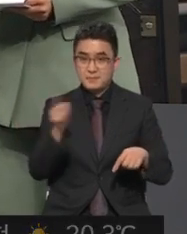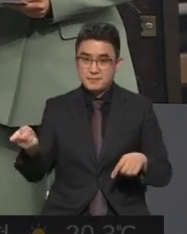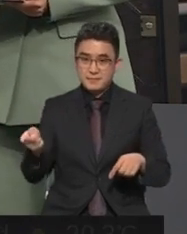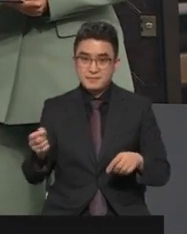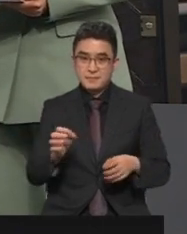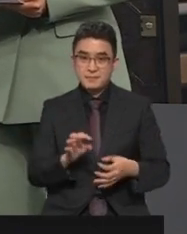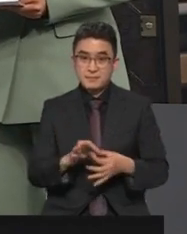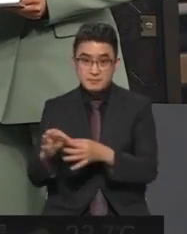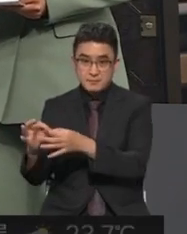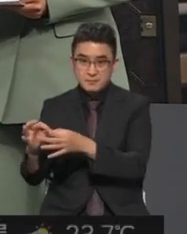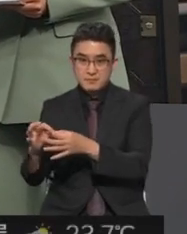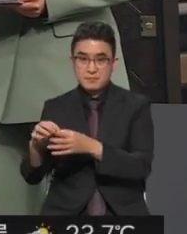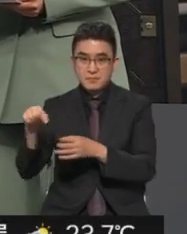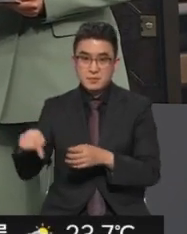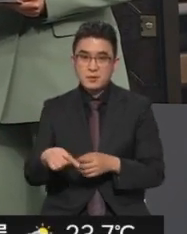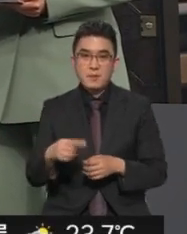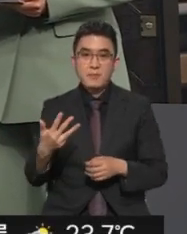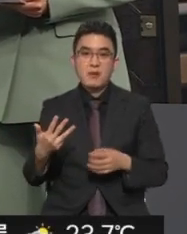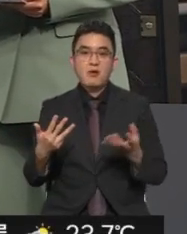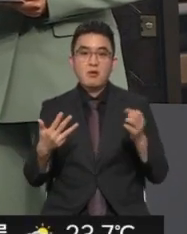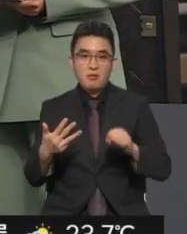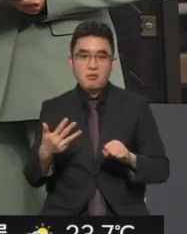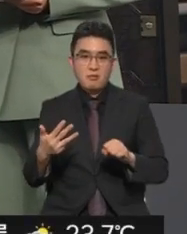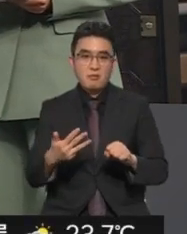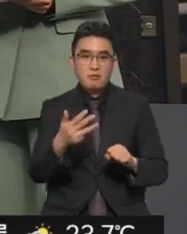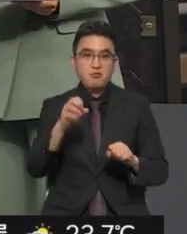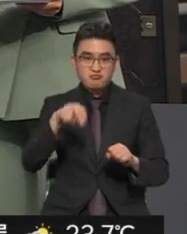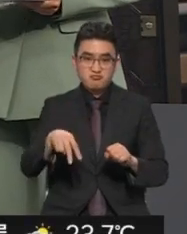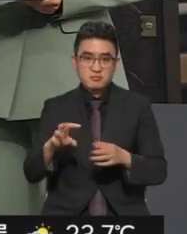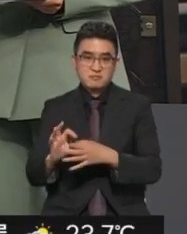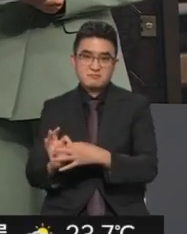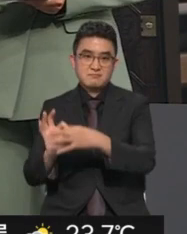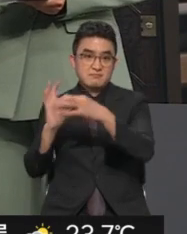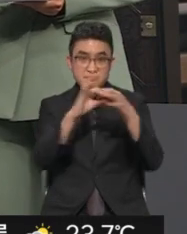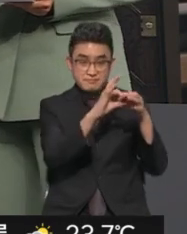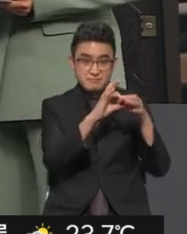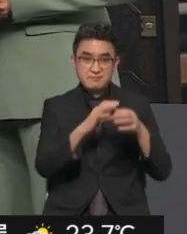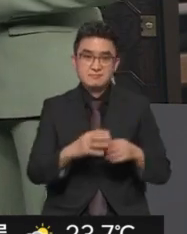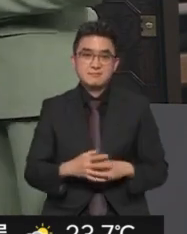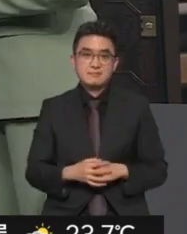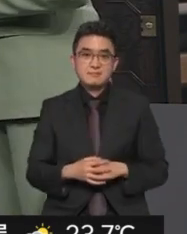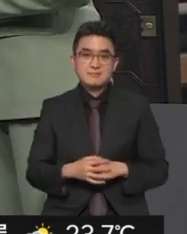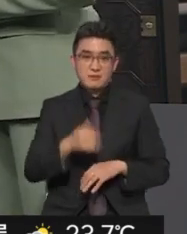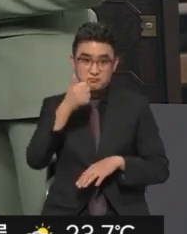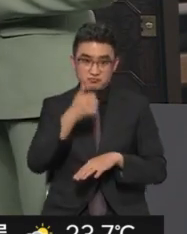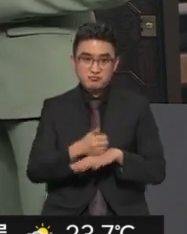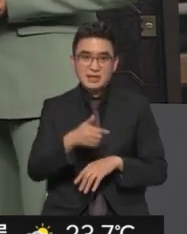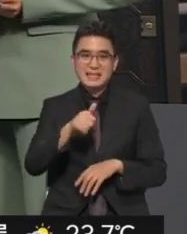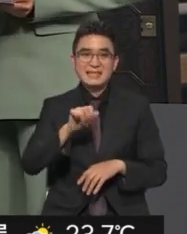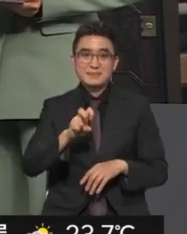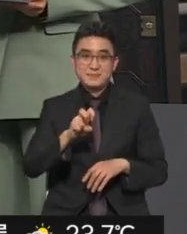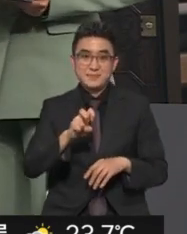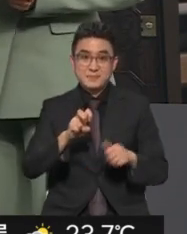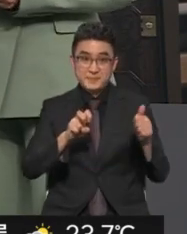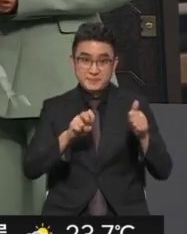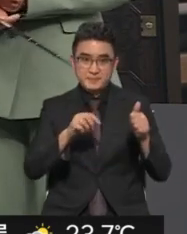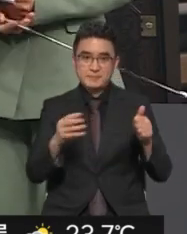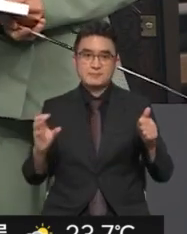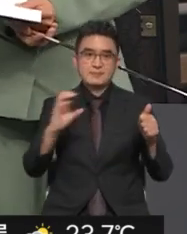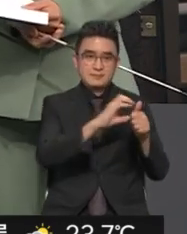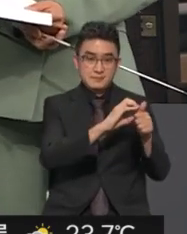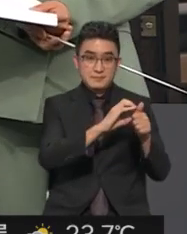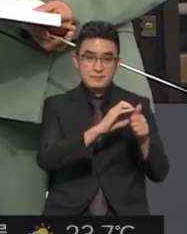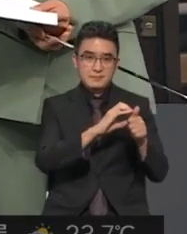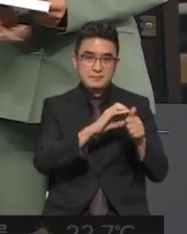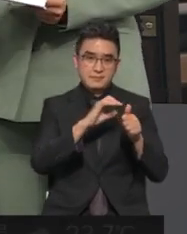천하동인 4호 이모 이사를 통해서 유전본부장이 측근 정민용 변호사에게 전달을 했고 김 부원장에게까지 흘러간